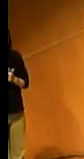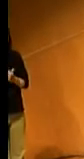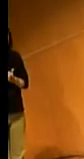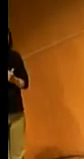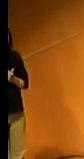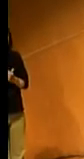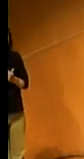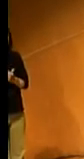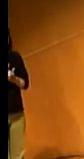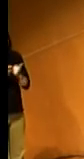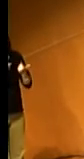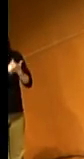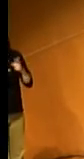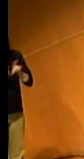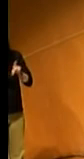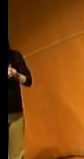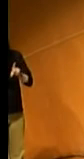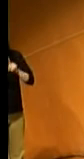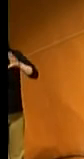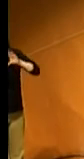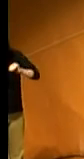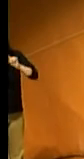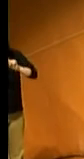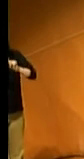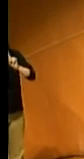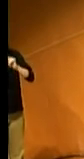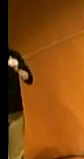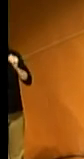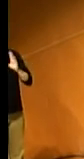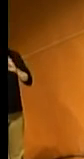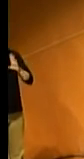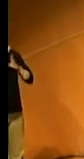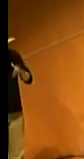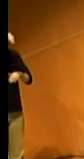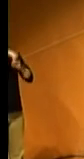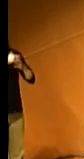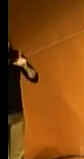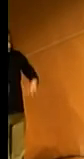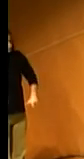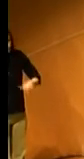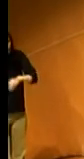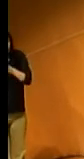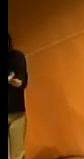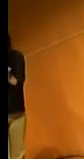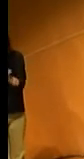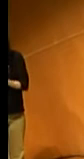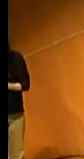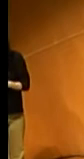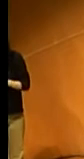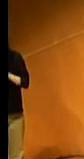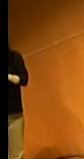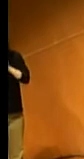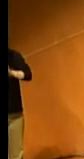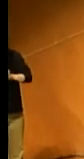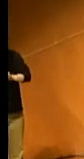Mais ils ont quand même une place précise au sein du lycée, de la classe. Hein, il faut qu'elles gardent leur